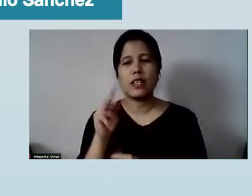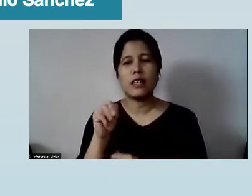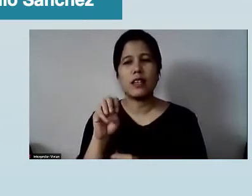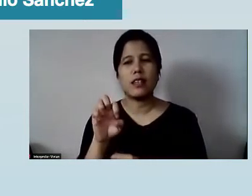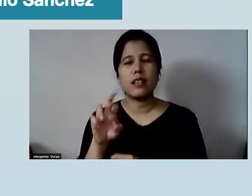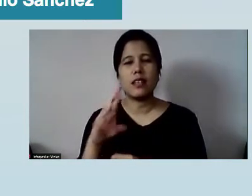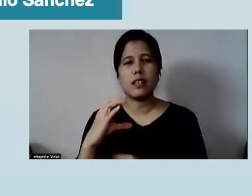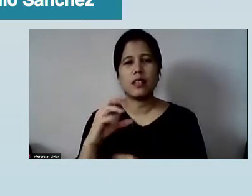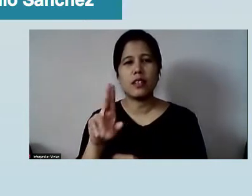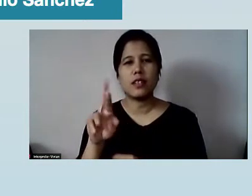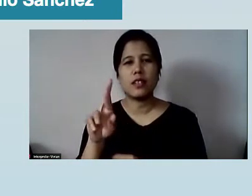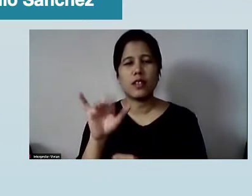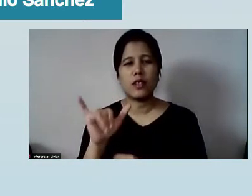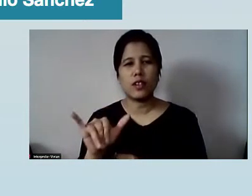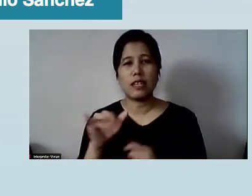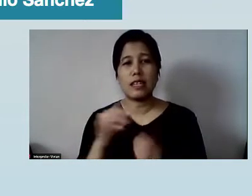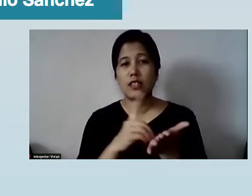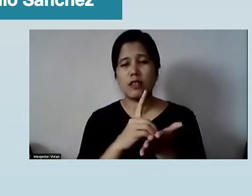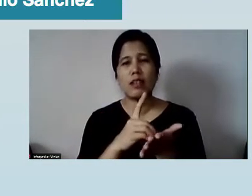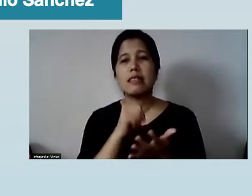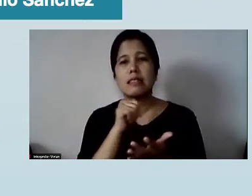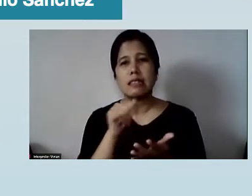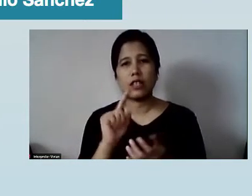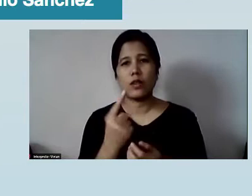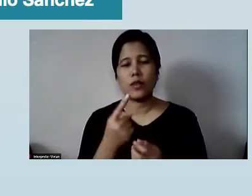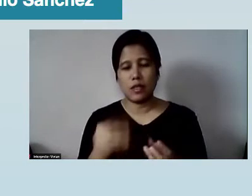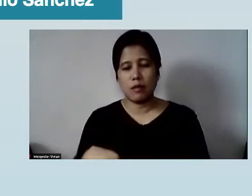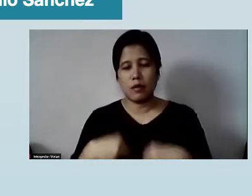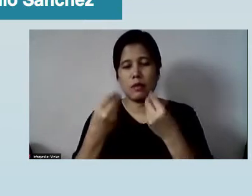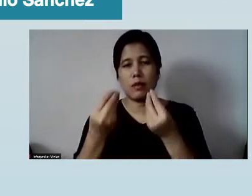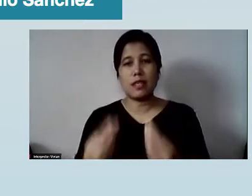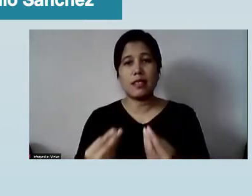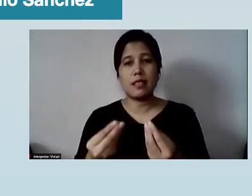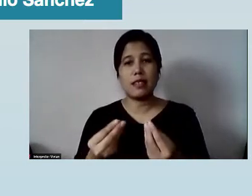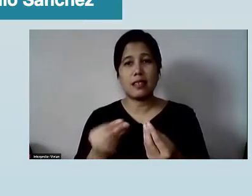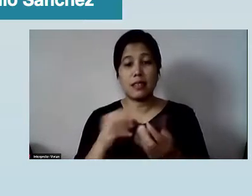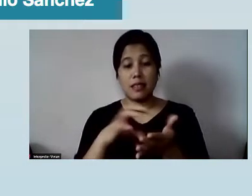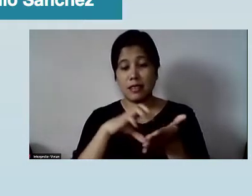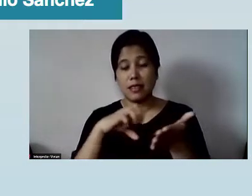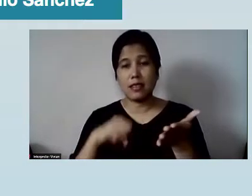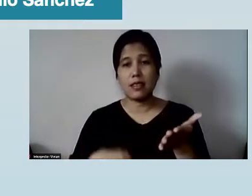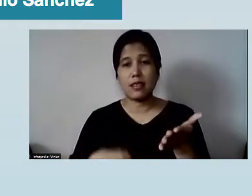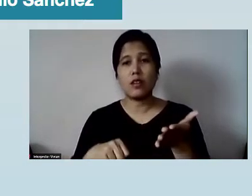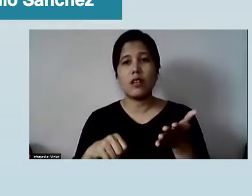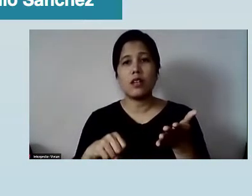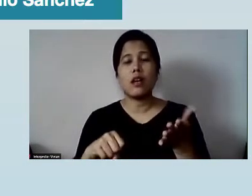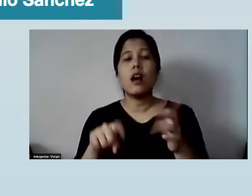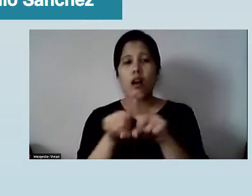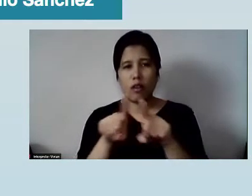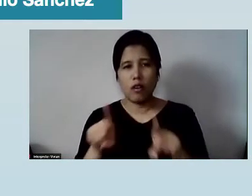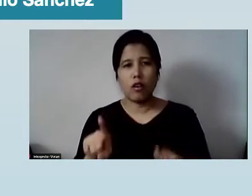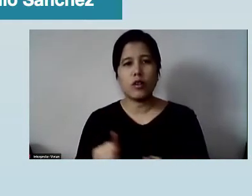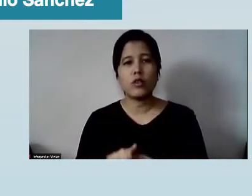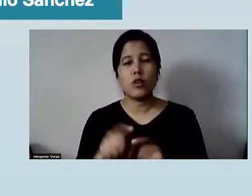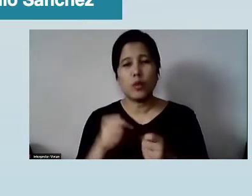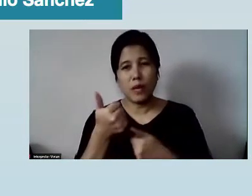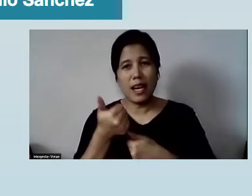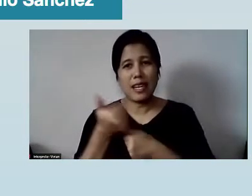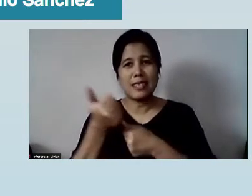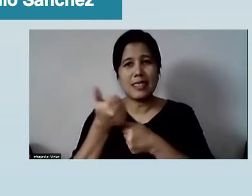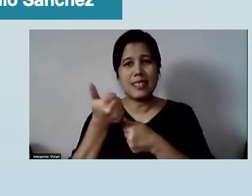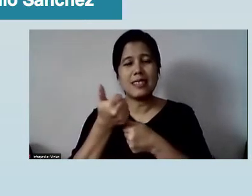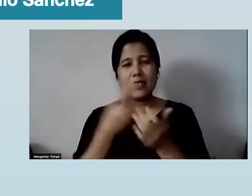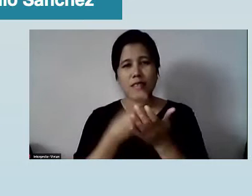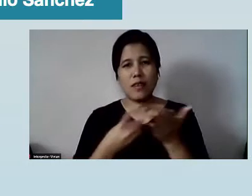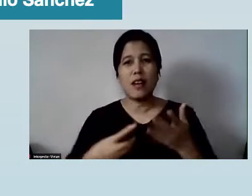ko lang, kasi hindi lang po medicines ang binibigyan nila ng diskwento dito. Pati yung mga assistive devices nila, yung mga